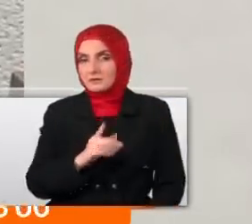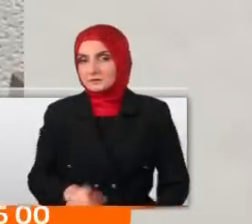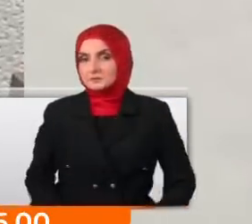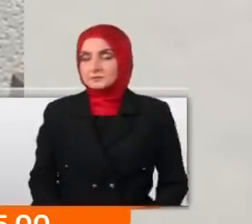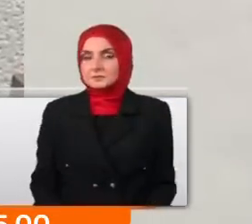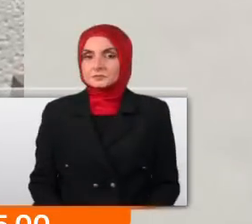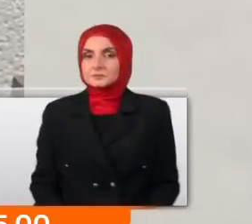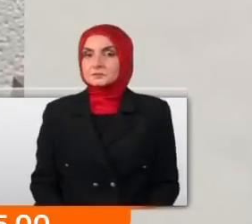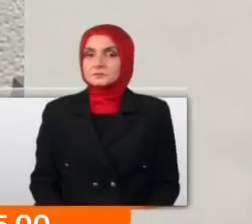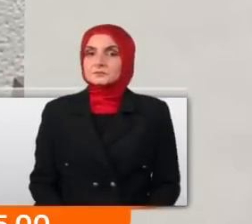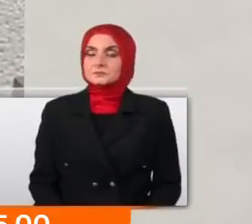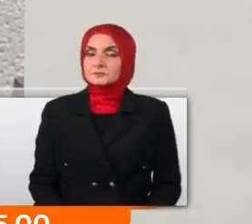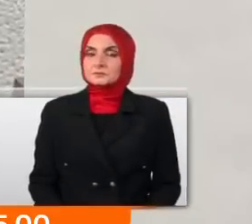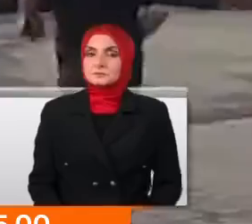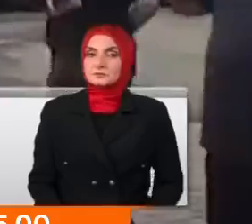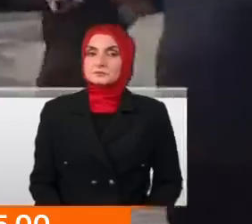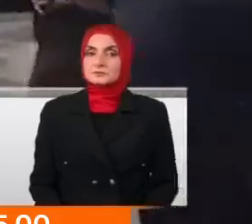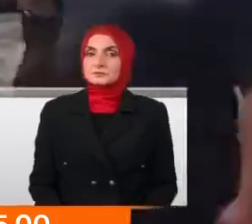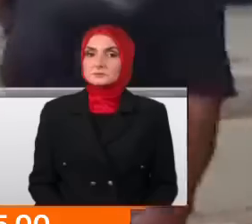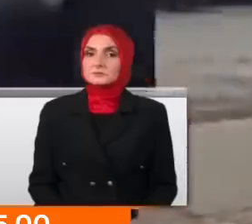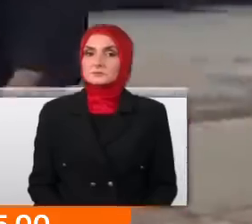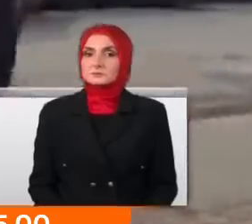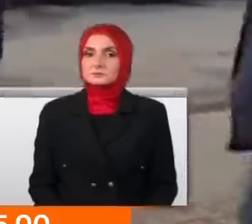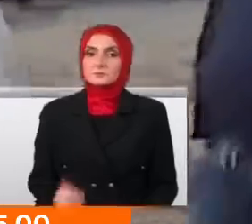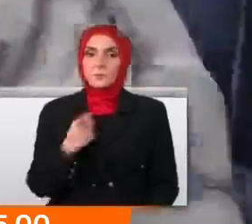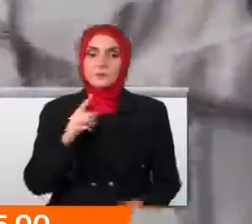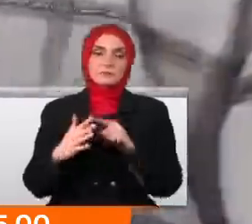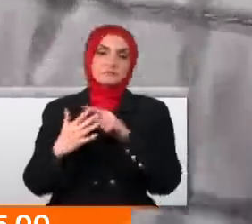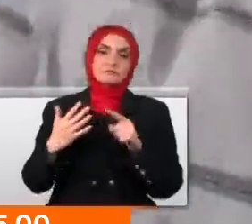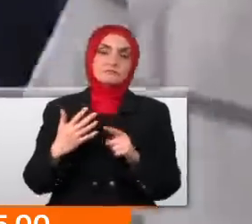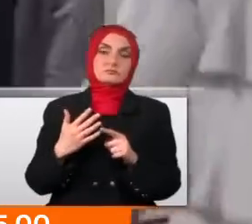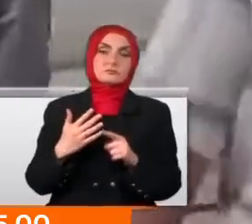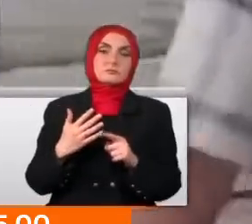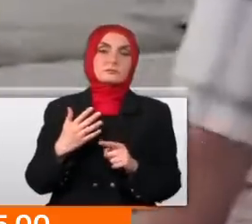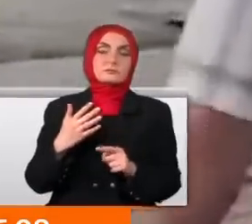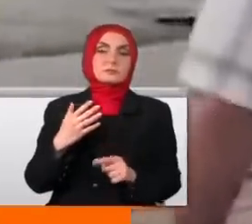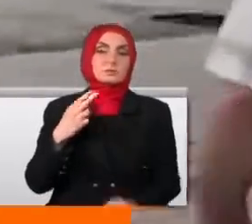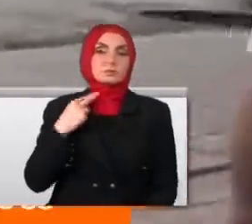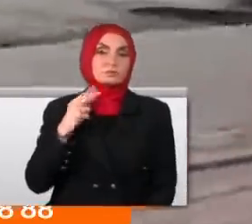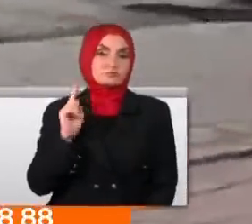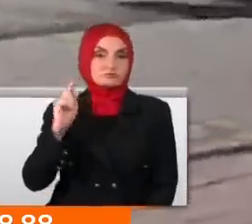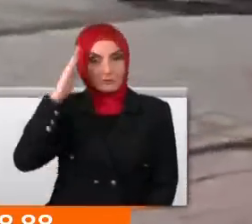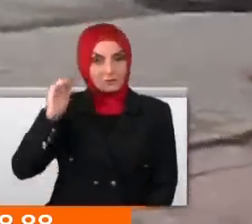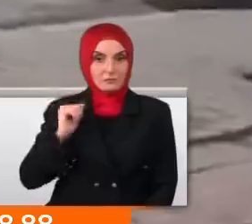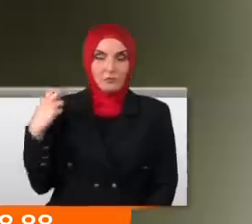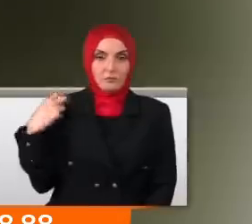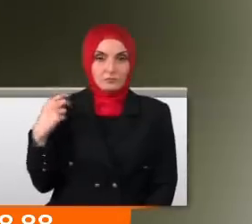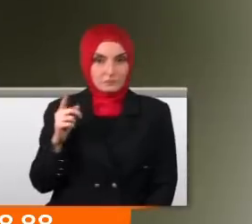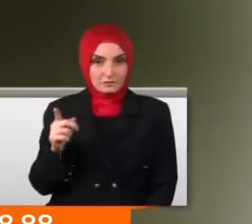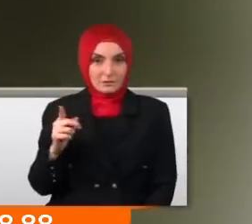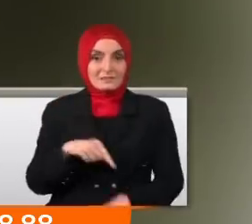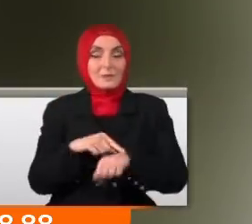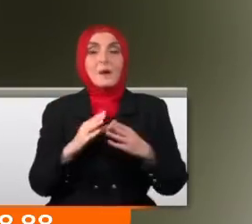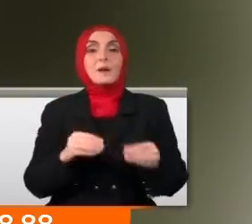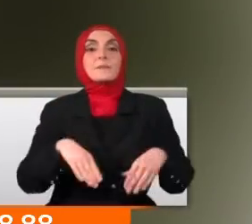çağırıyorum. Düşmanın eline koz vermemeliyiz. Üst düzey Rus komutanlar da zaman kaybetmeden Wagner'e durun çağrısında bulundu.